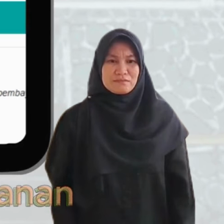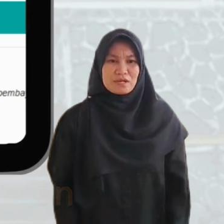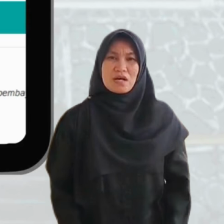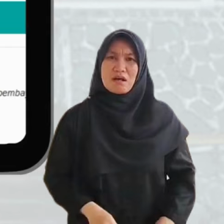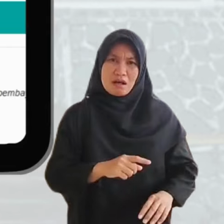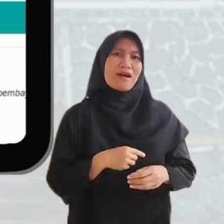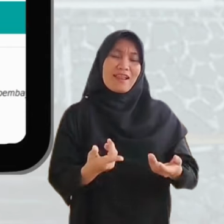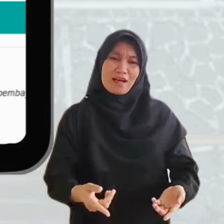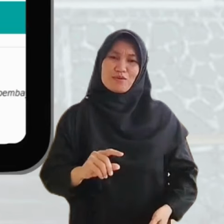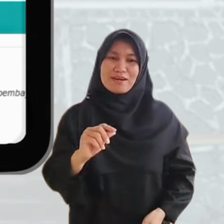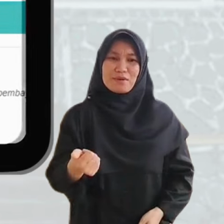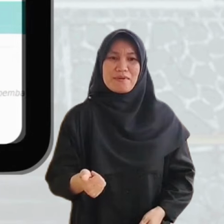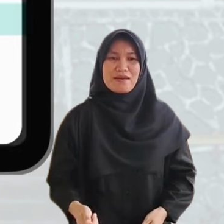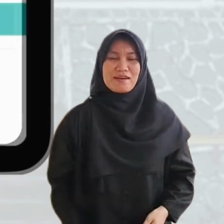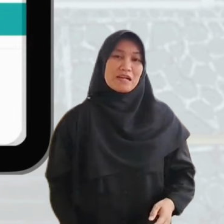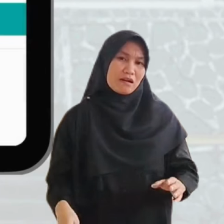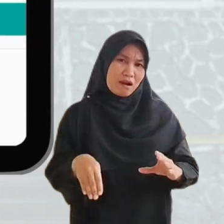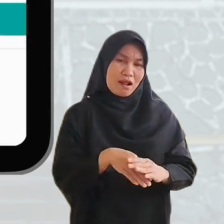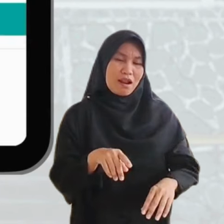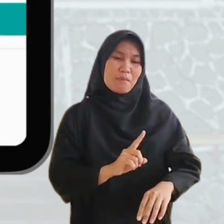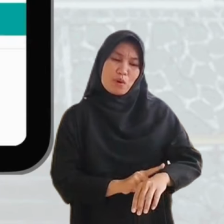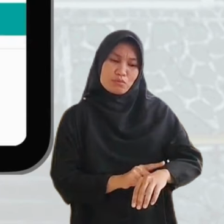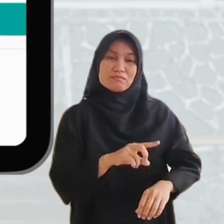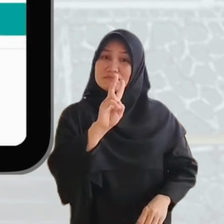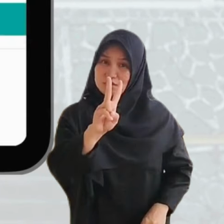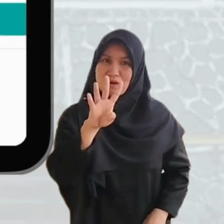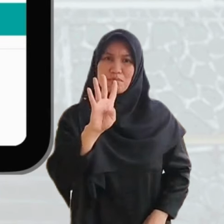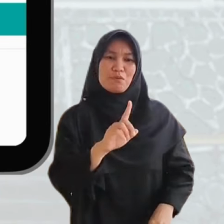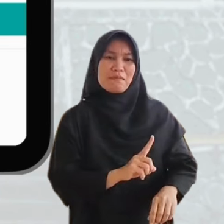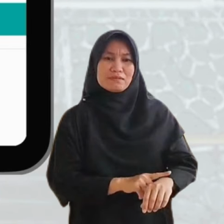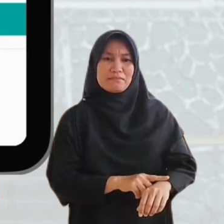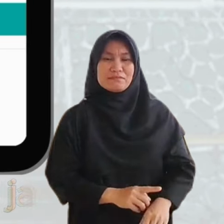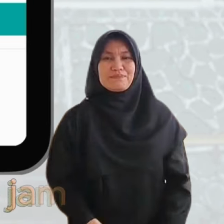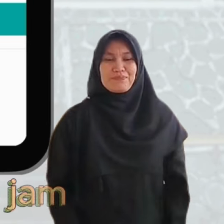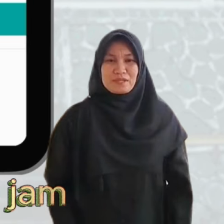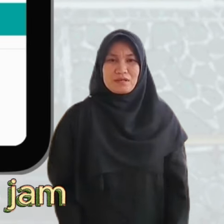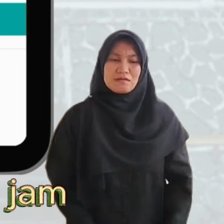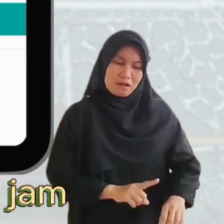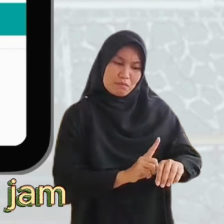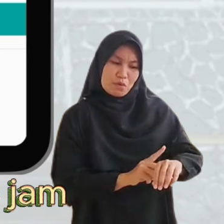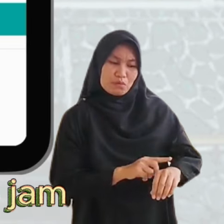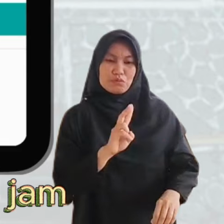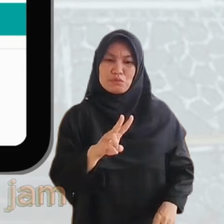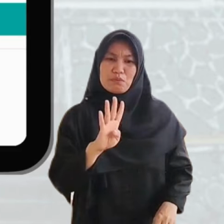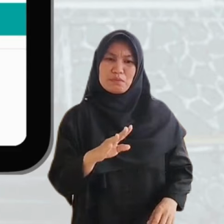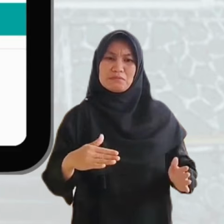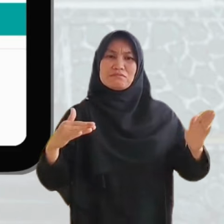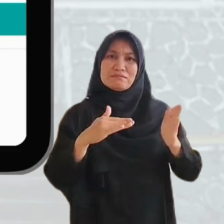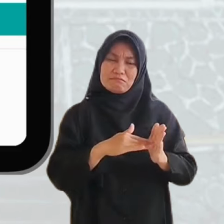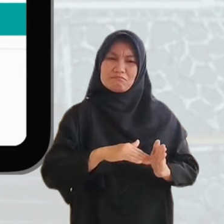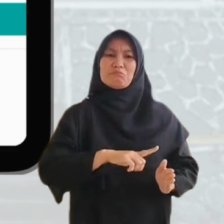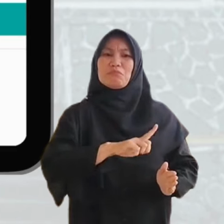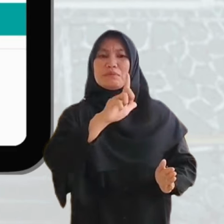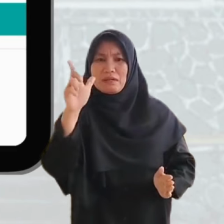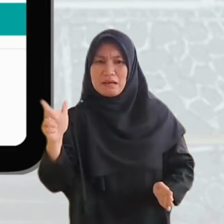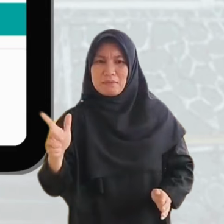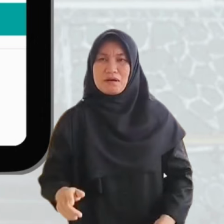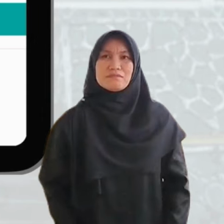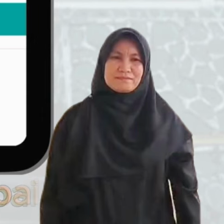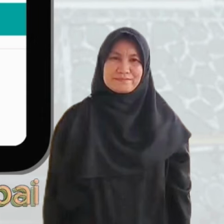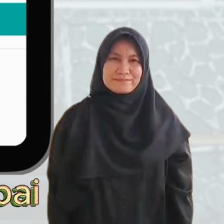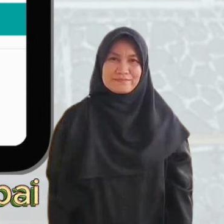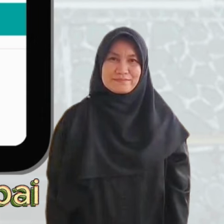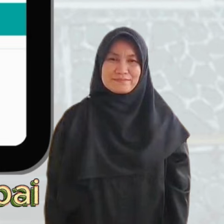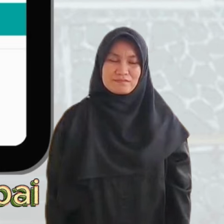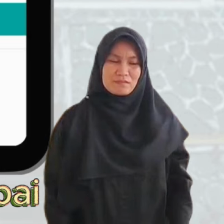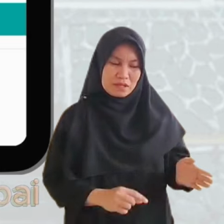pada layanan atau aplikasi e-Court. Kemudian lakukan pembayaran dalam waktu 24 jam. Apabila waktu